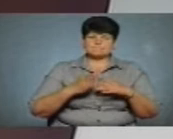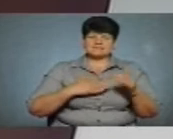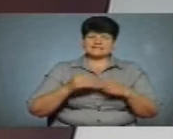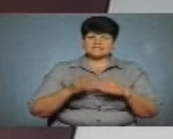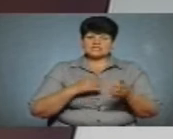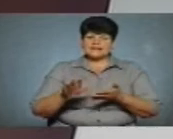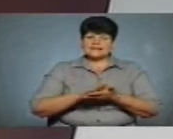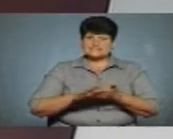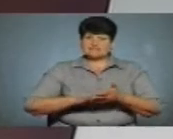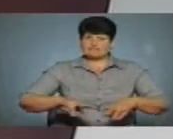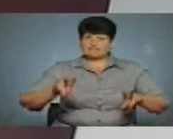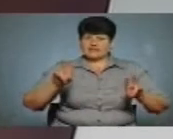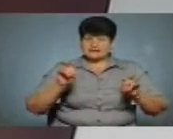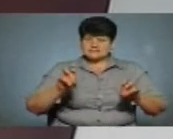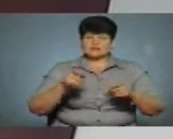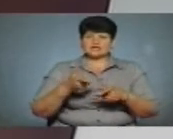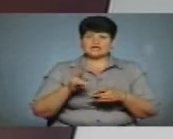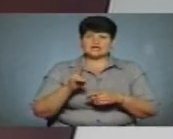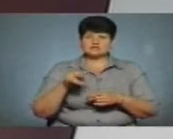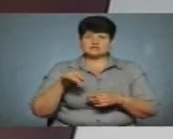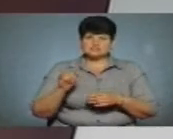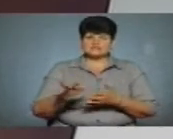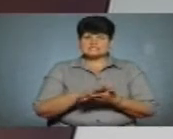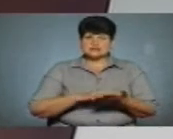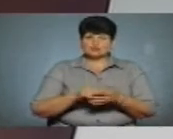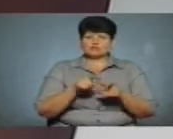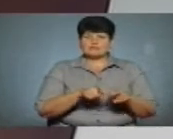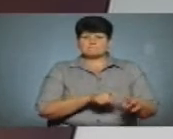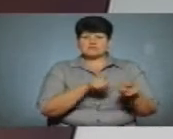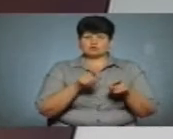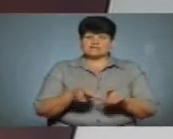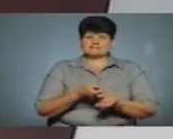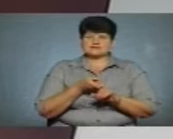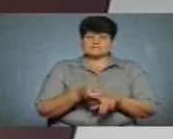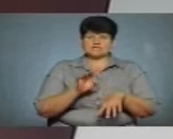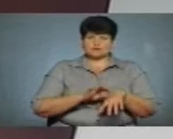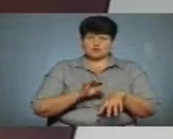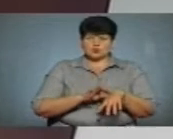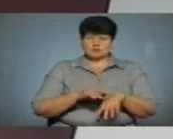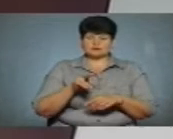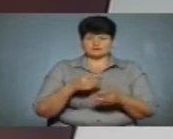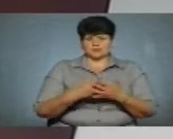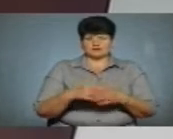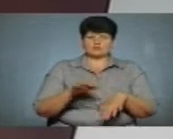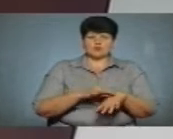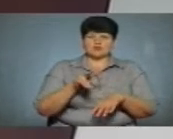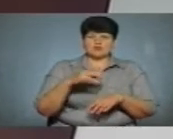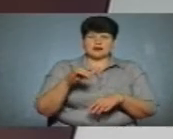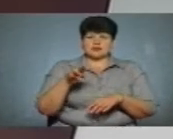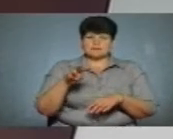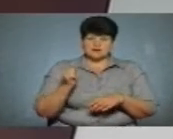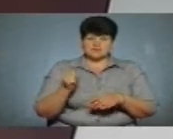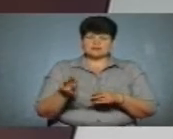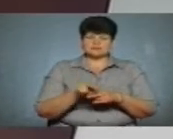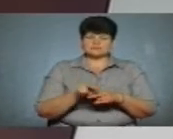Ігор М'яковський. За його словами, кліщів знищують, бо вони переносять інфекційні хвороби, зокрема хворобу Лайма. За червень її виявили